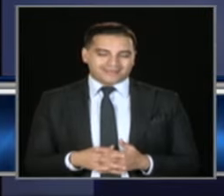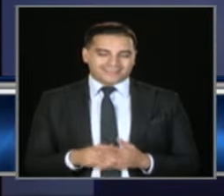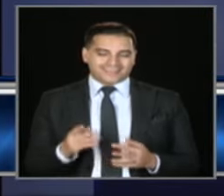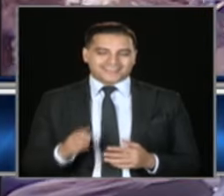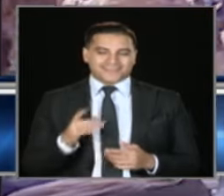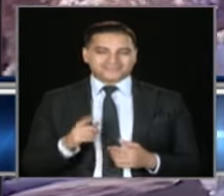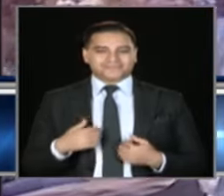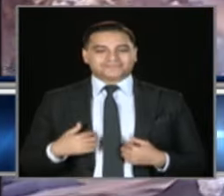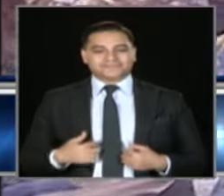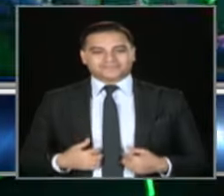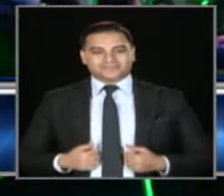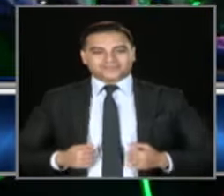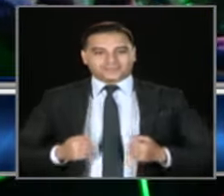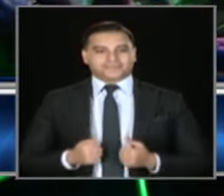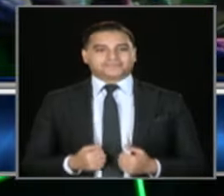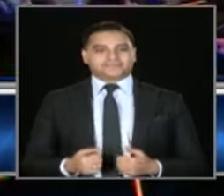عليك.